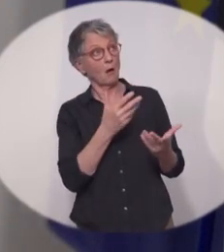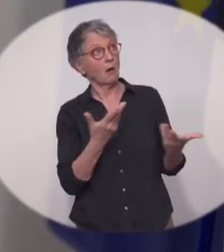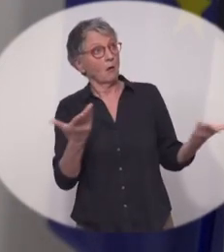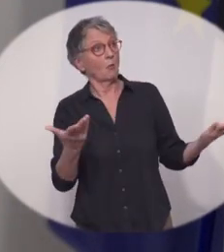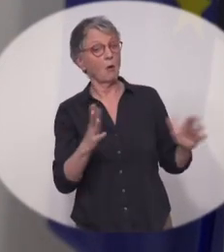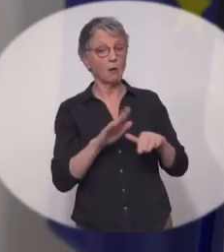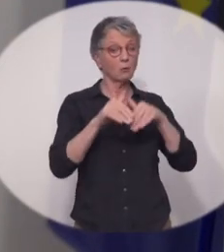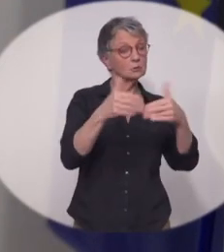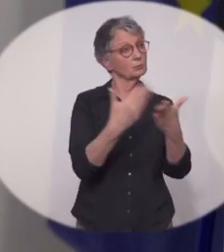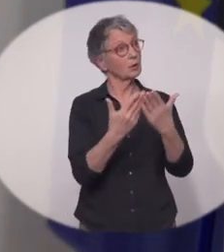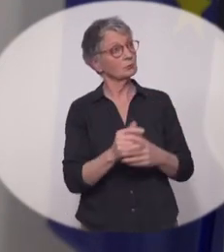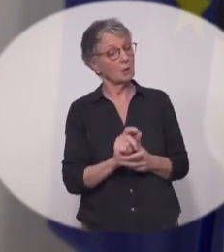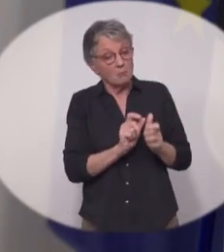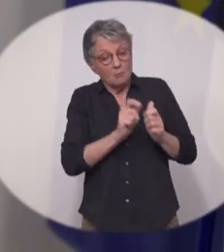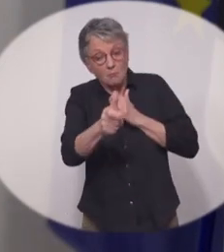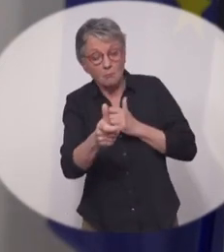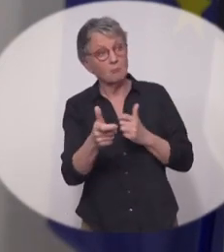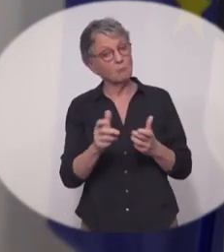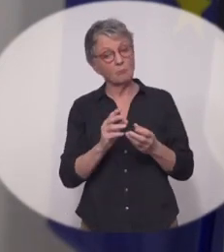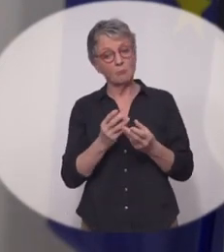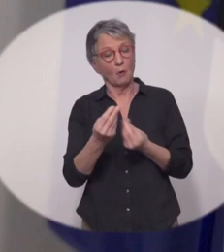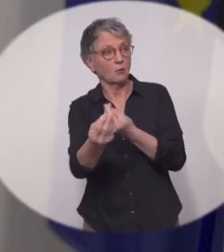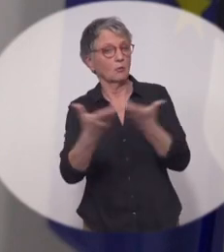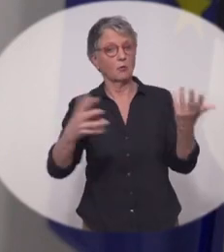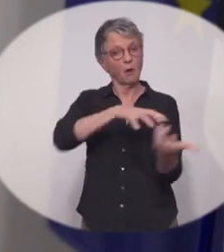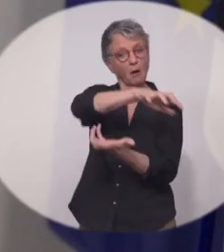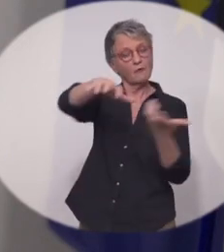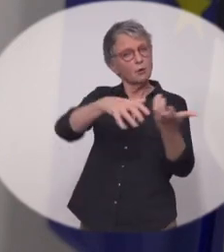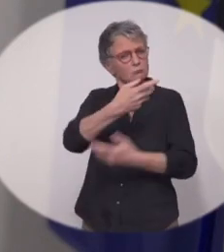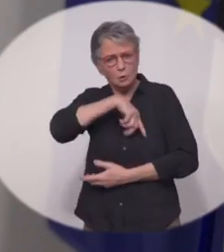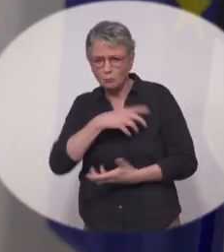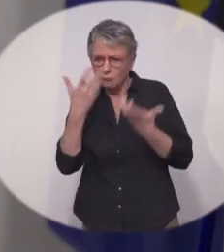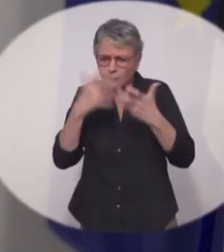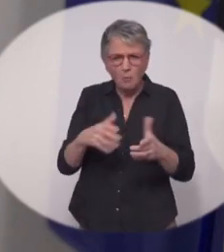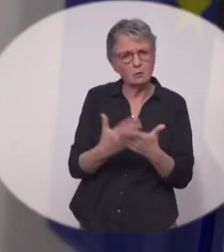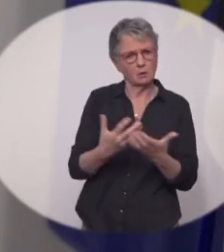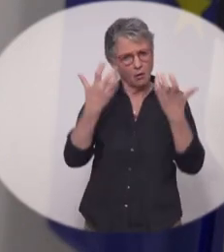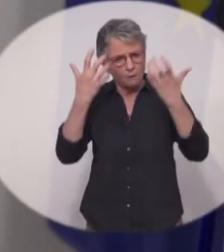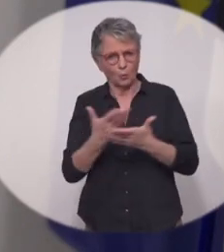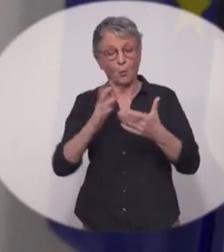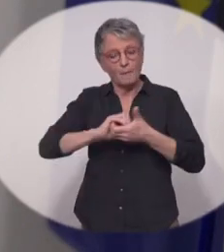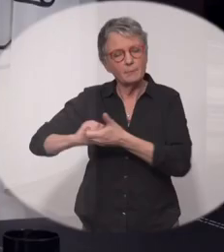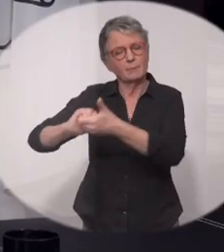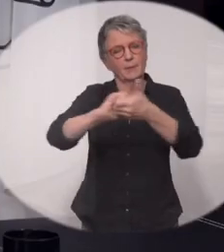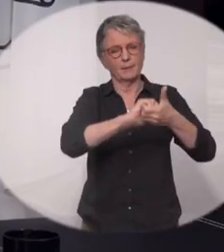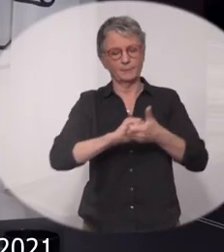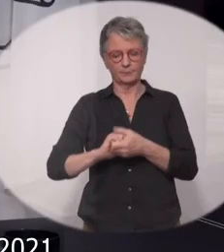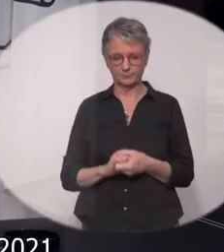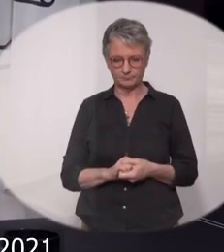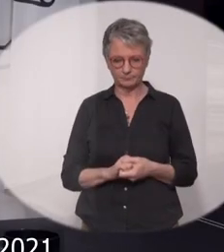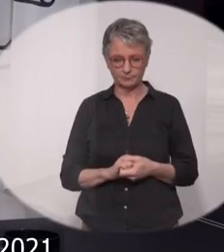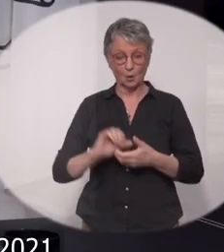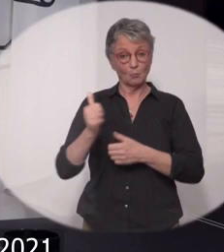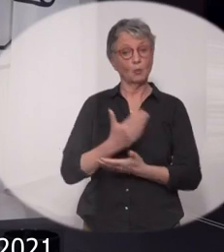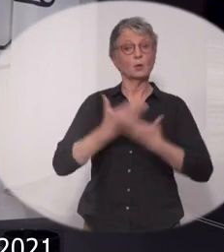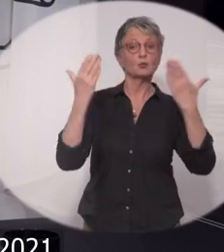révolte là où notre volonté constante a été et reste d'enraciner la paix les premiers